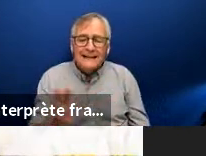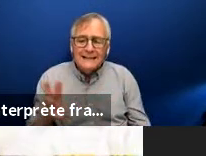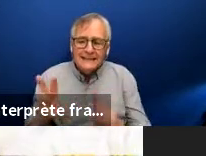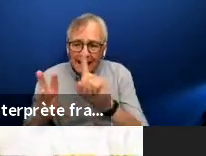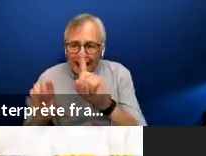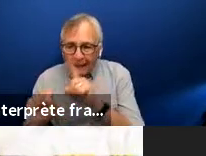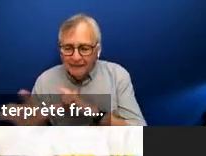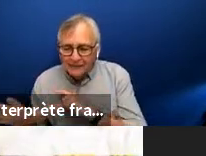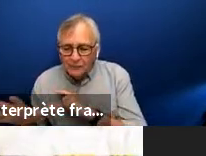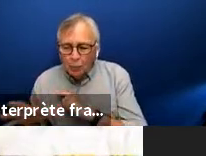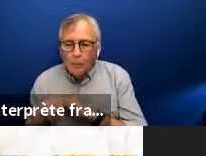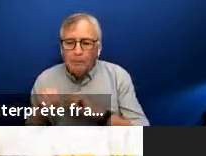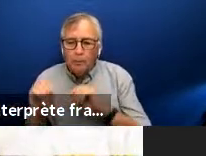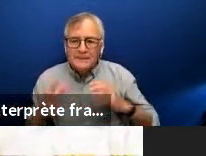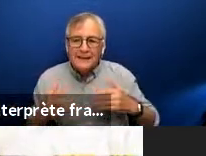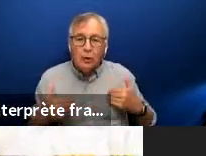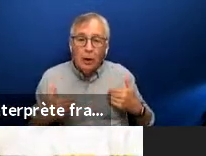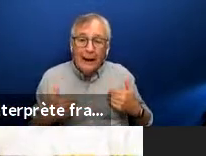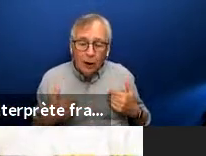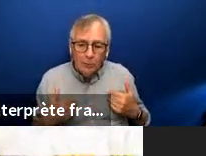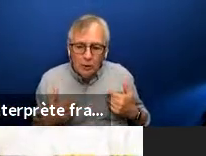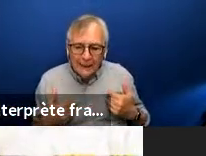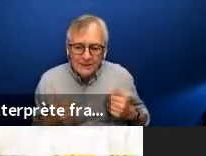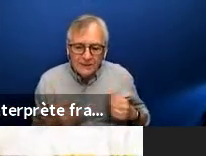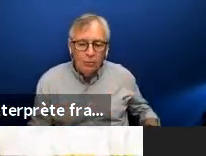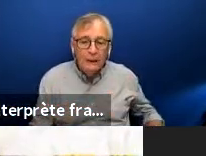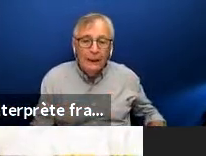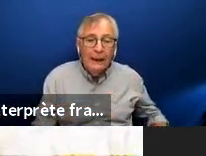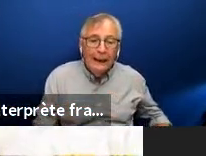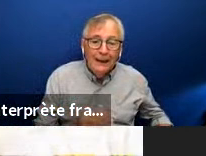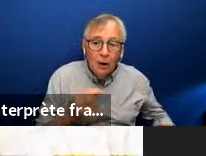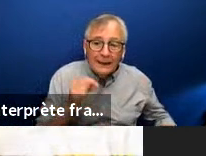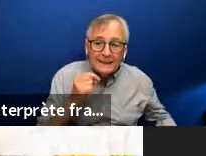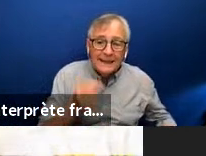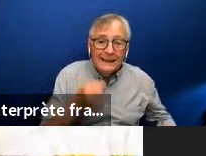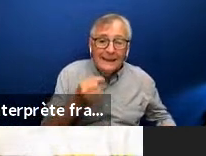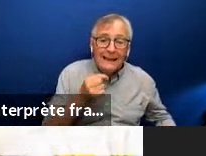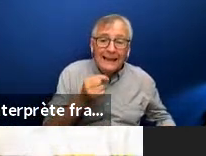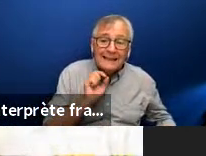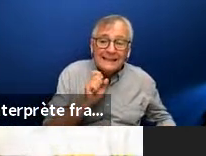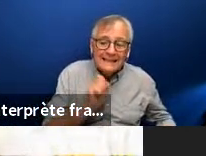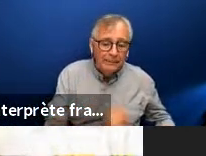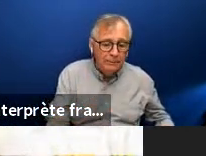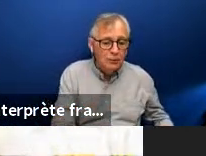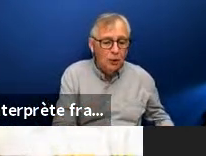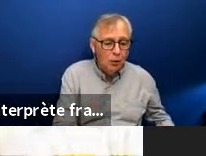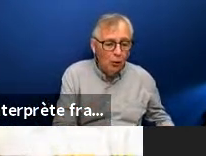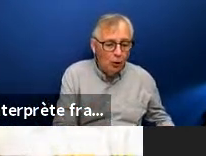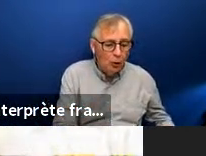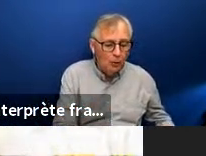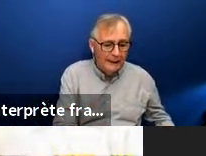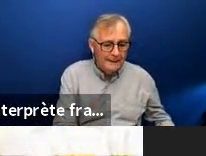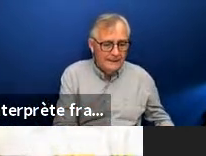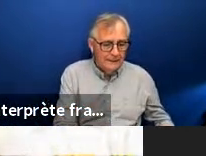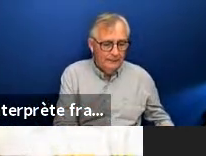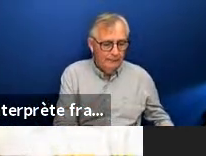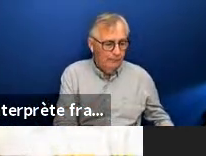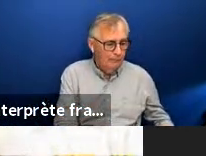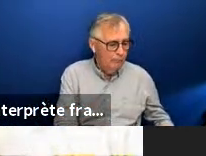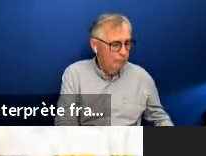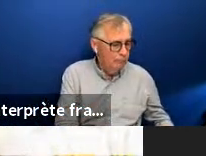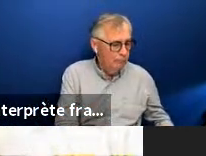entre 16 et 23 % de la communication. Et le restant, il l'anticipe selon le